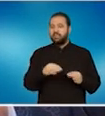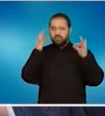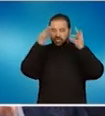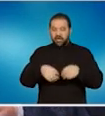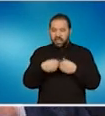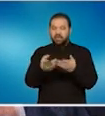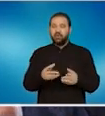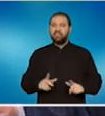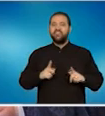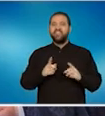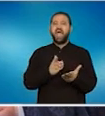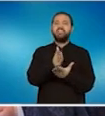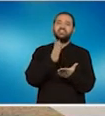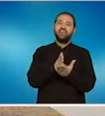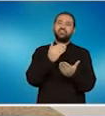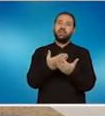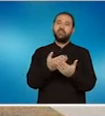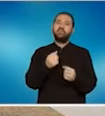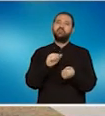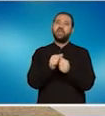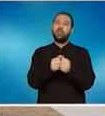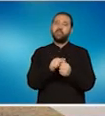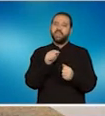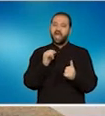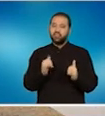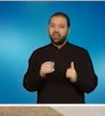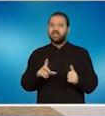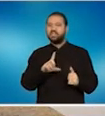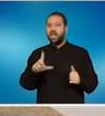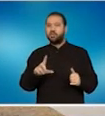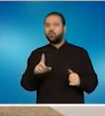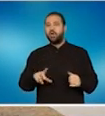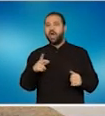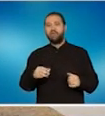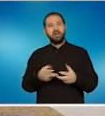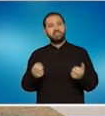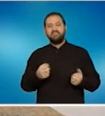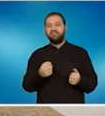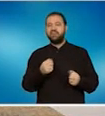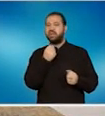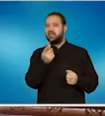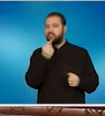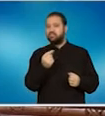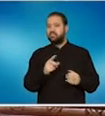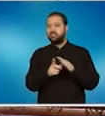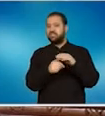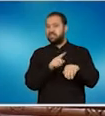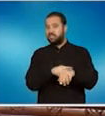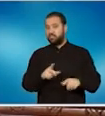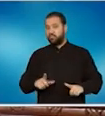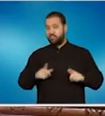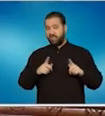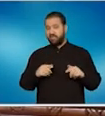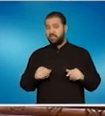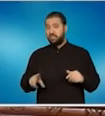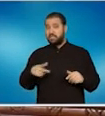Pentru că truda aceasta a dânsului n-a rămas nerăsplătită încă din timpul vieții. Părinte Adrian, înseamnă